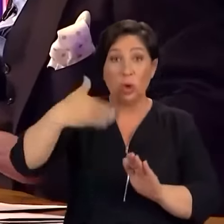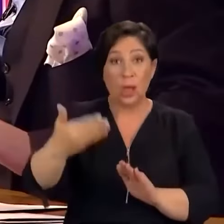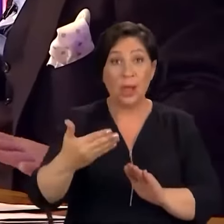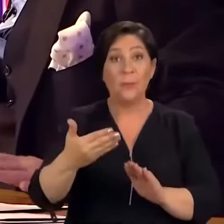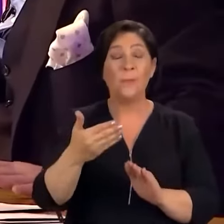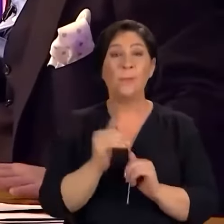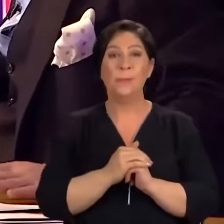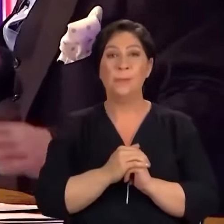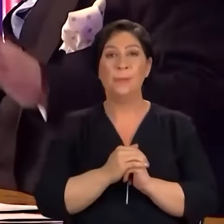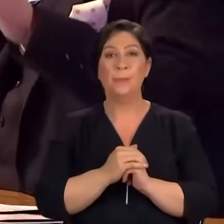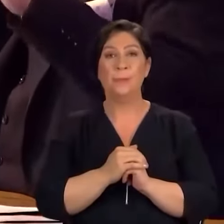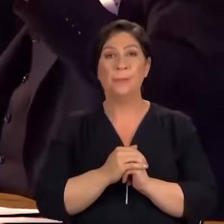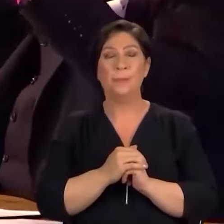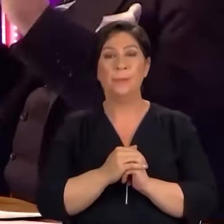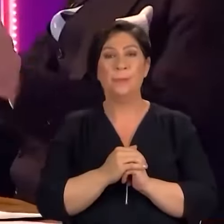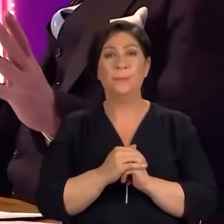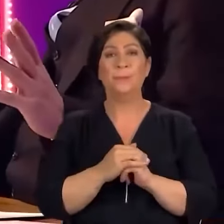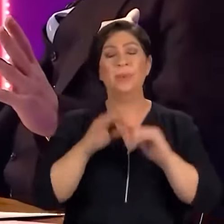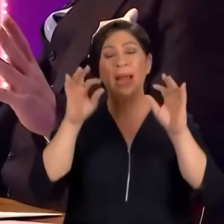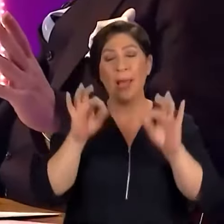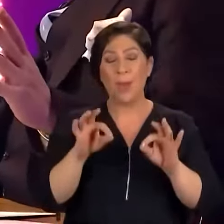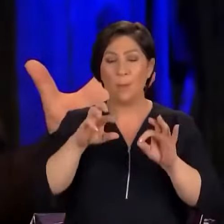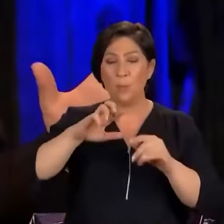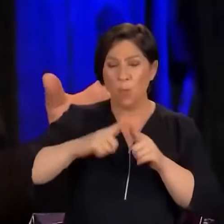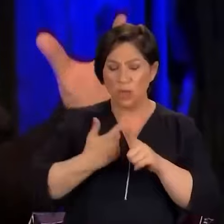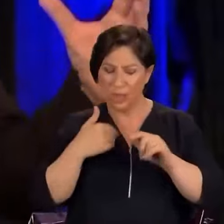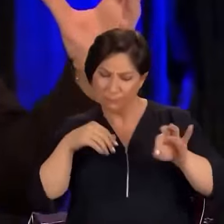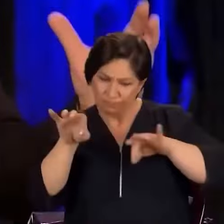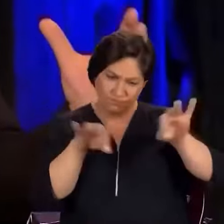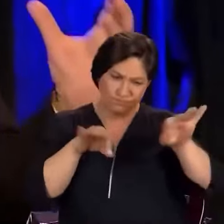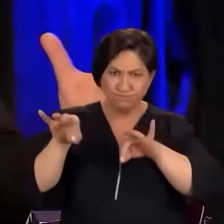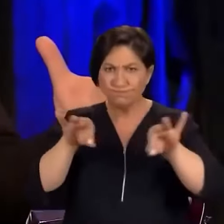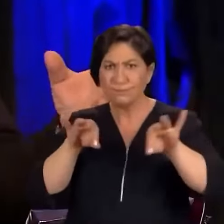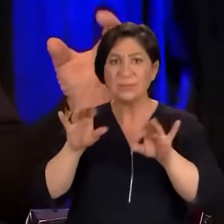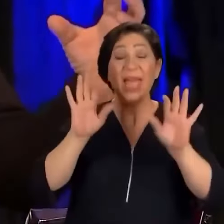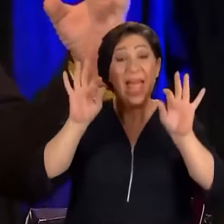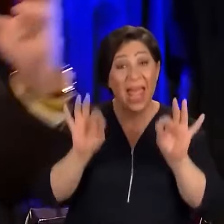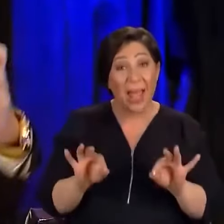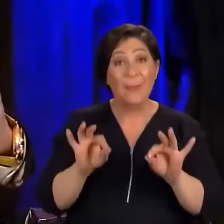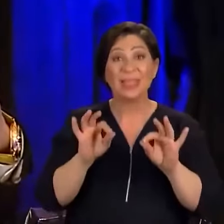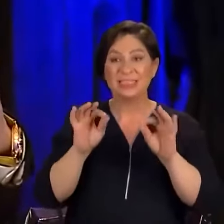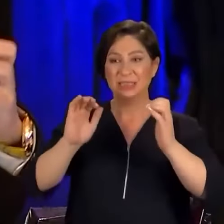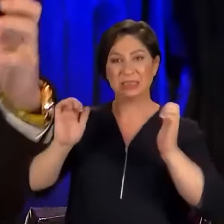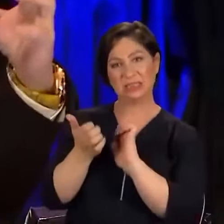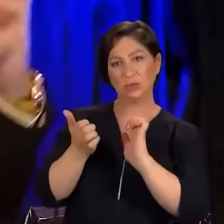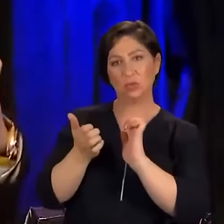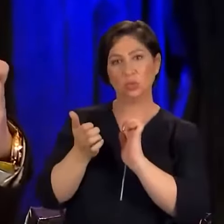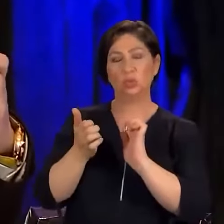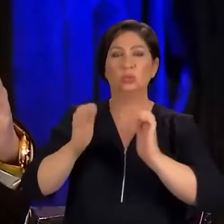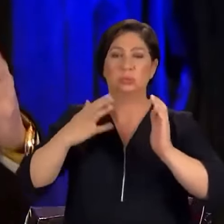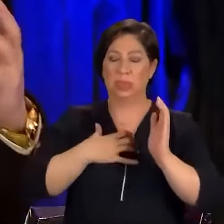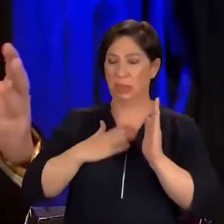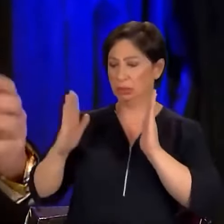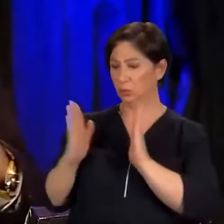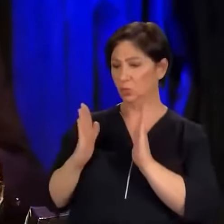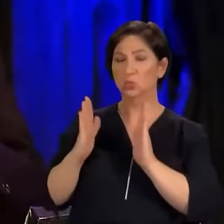ve şunları söylemeye başladın. Hemen projelendiriyorsun hayatı ve hemen kısıtlıyorsun. Yani şunu